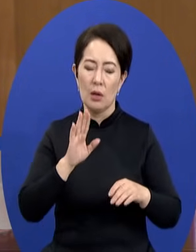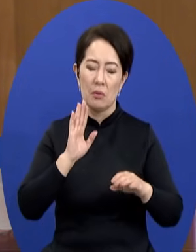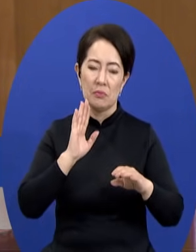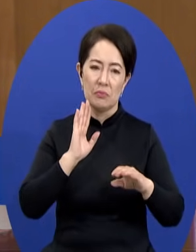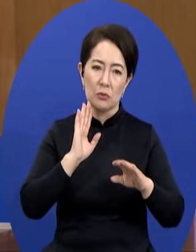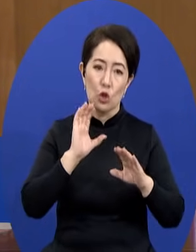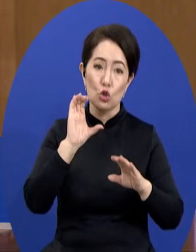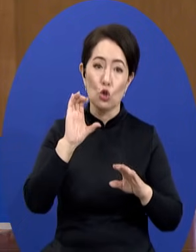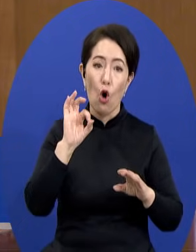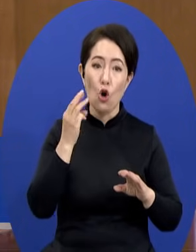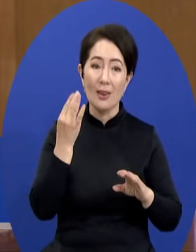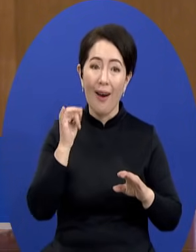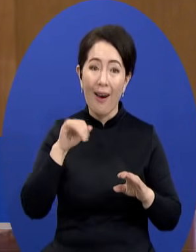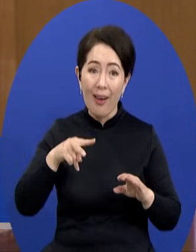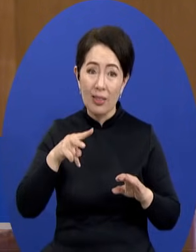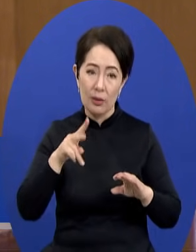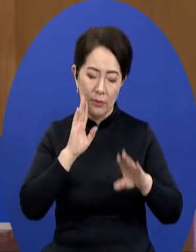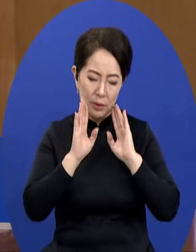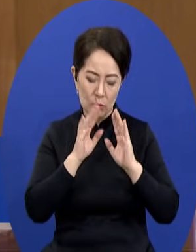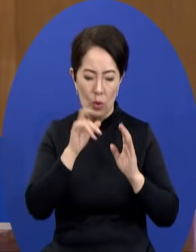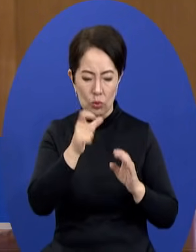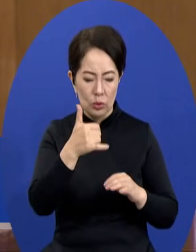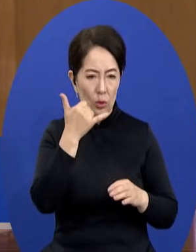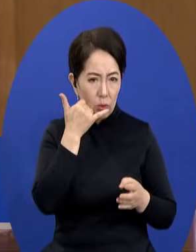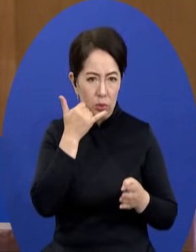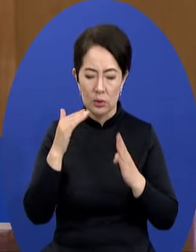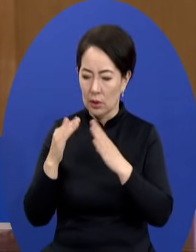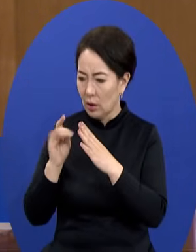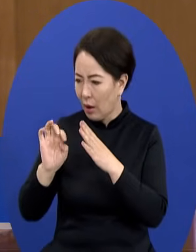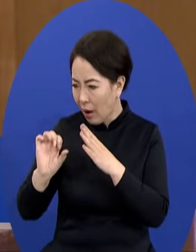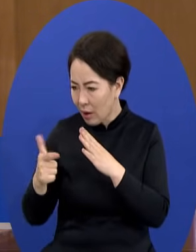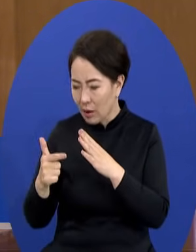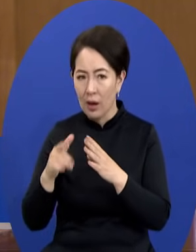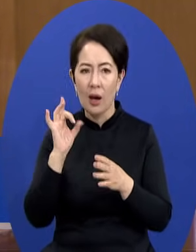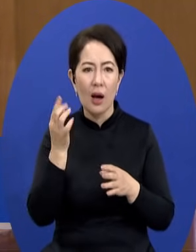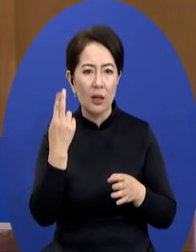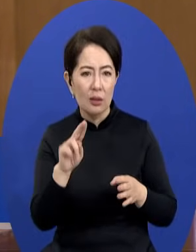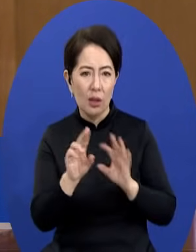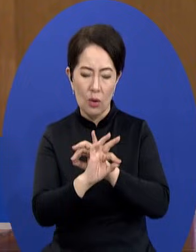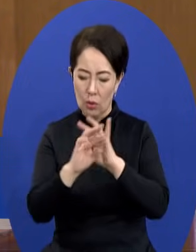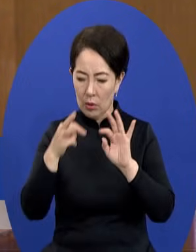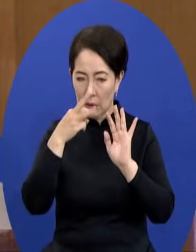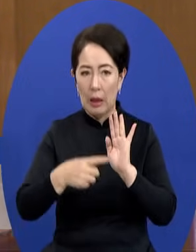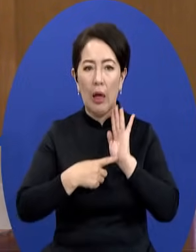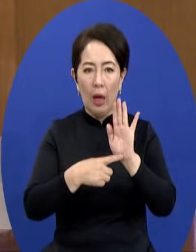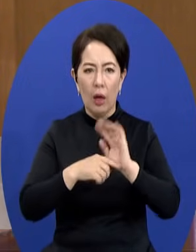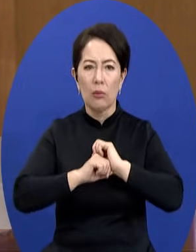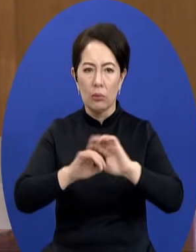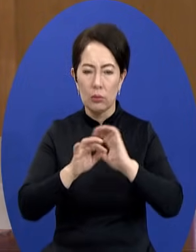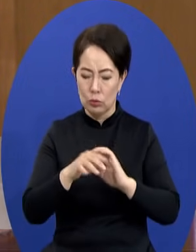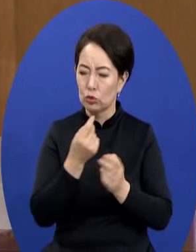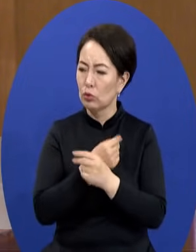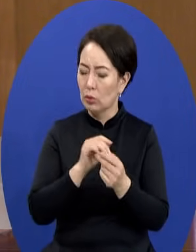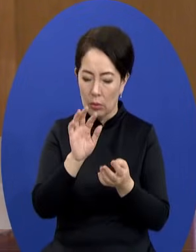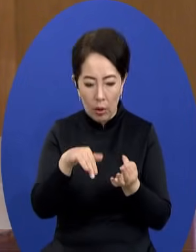одоо хувь хүний гар утаснаас ахуулаад оршин суух хаяг бүр регистрийн дугаар ингээ гих мэтлэн мэдээлэлд бол ер нь